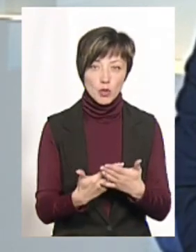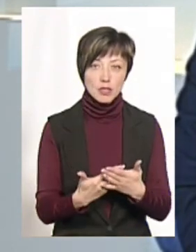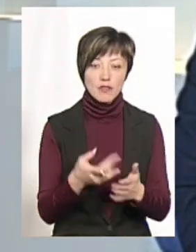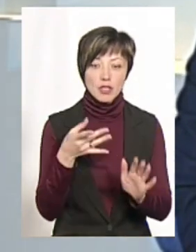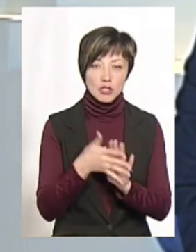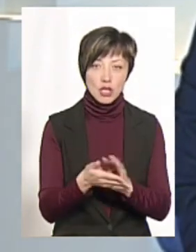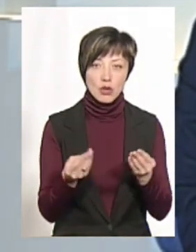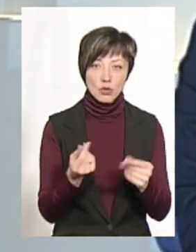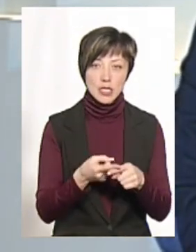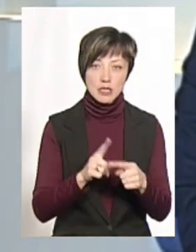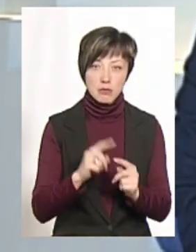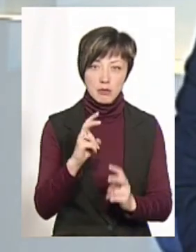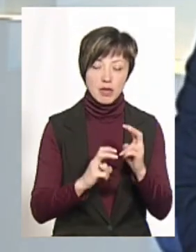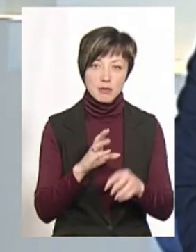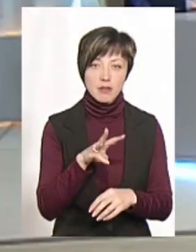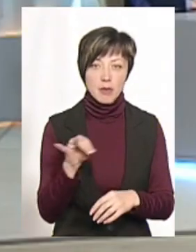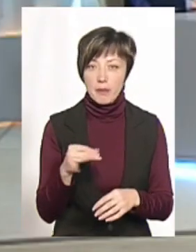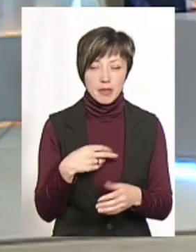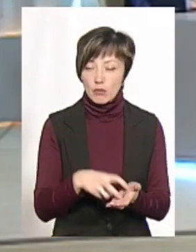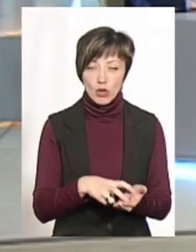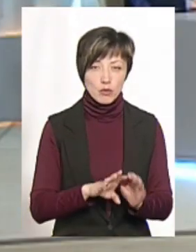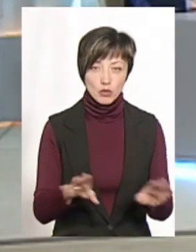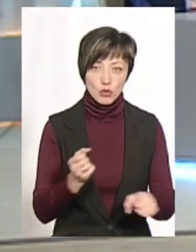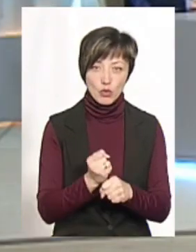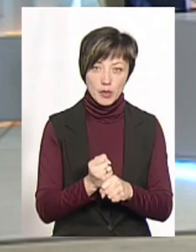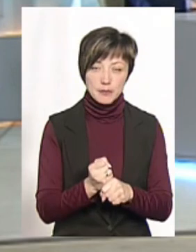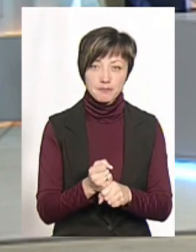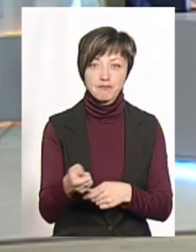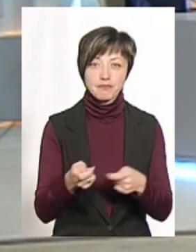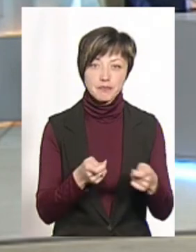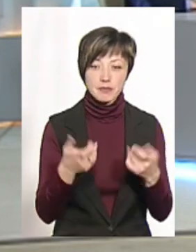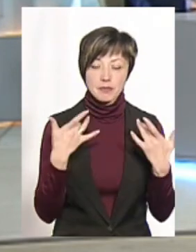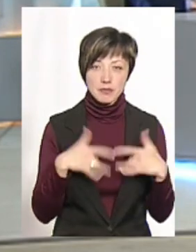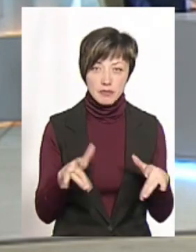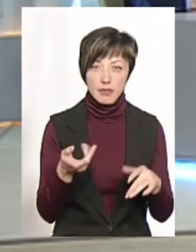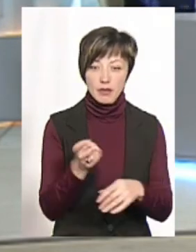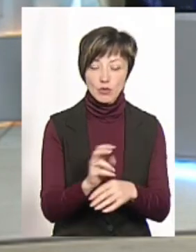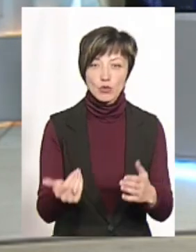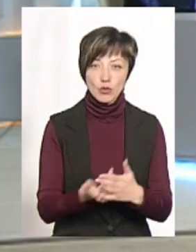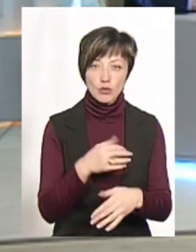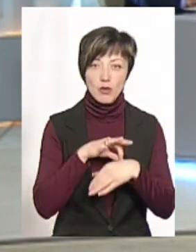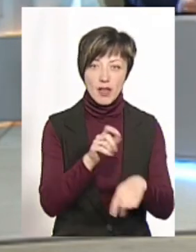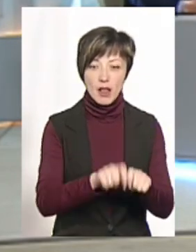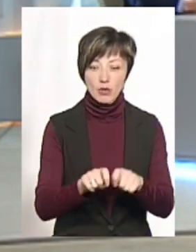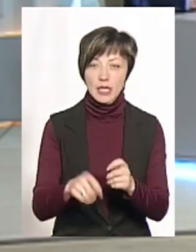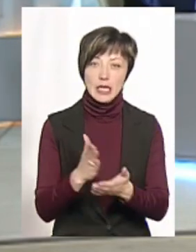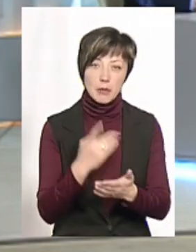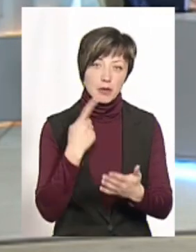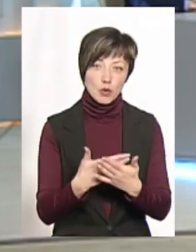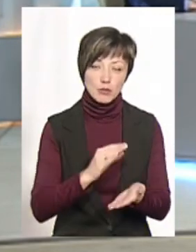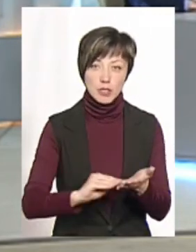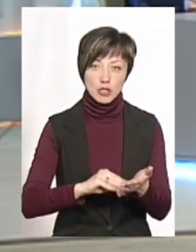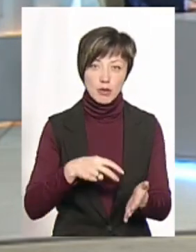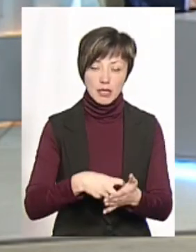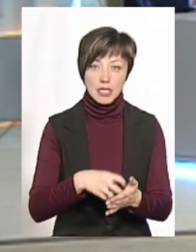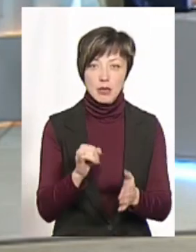стосовно витрачання коштів цими підприємствами. І ми не боїмося того робити. Керівника звільнили, зайшов новий, провели аудит, є підозри, ми